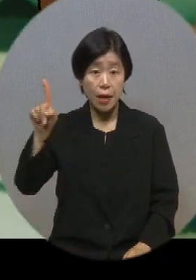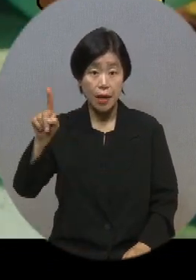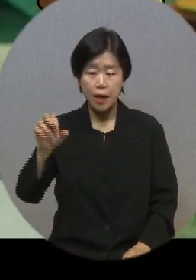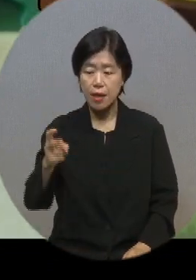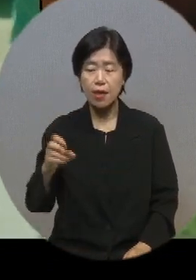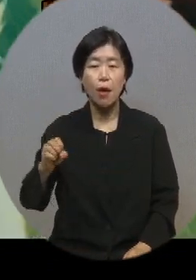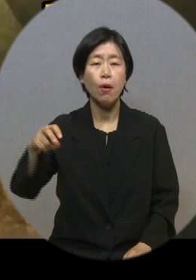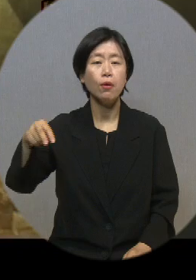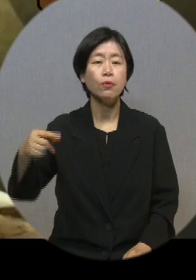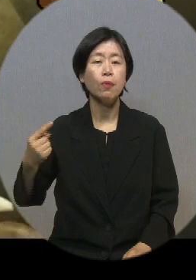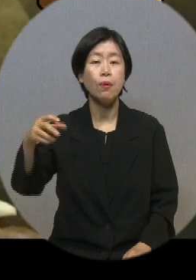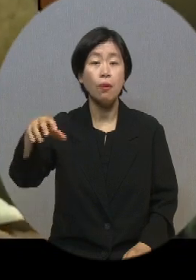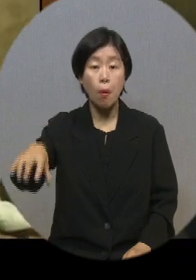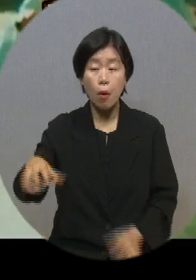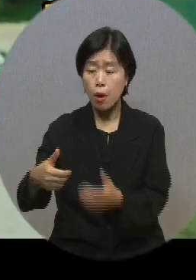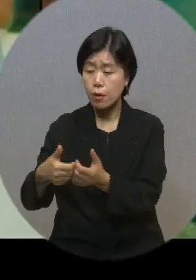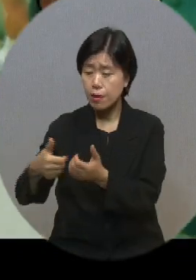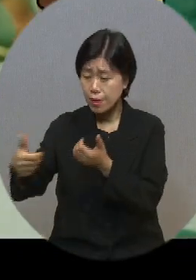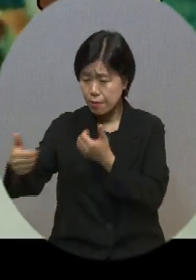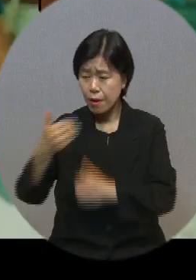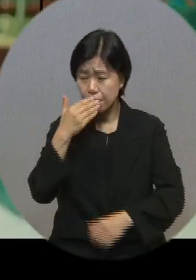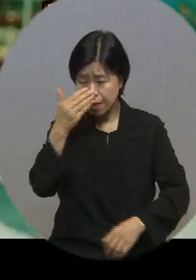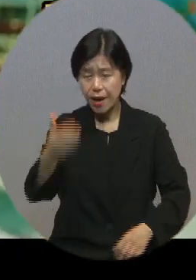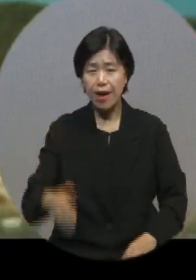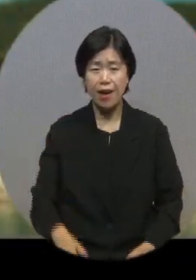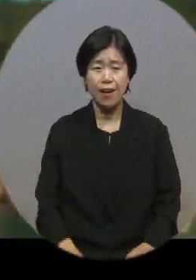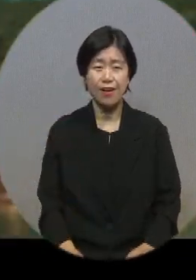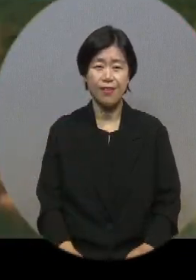내일은 영도에서 이별을 하고